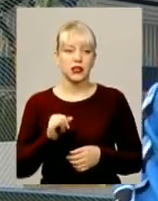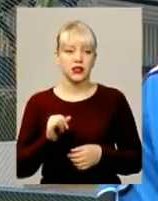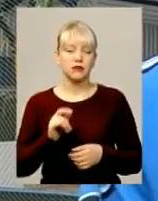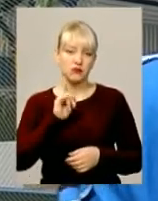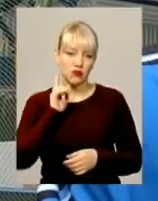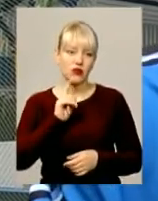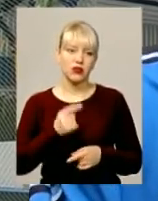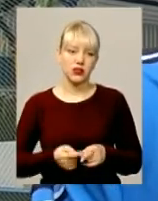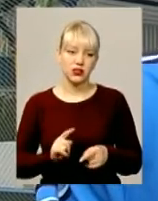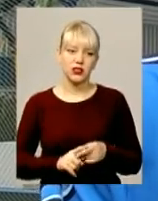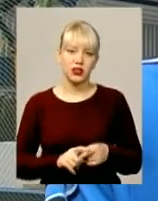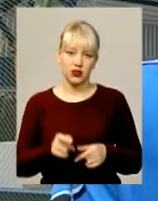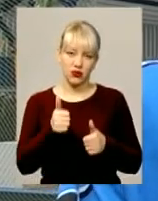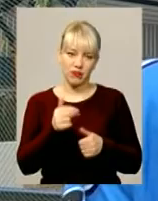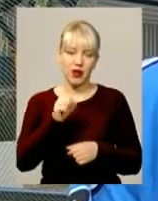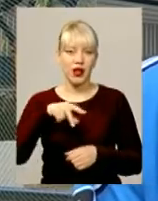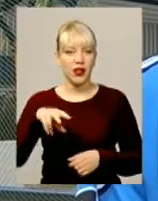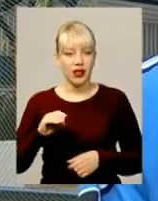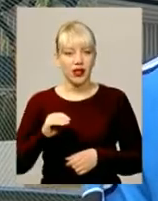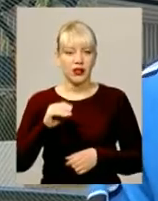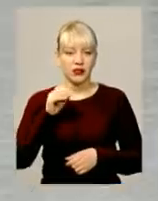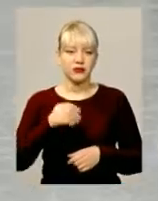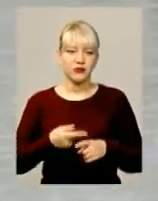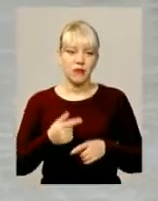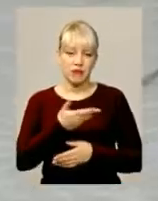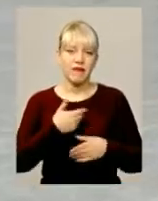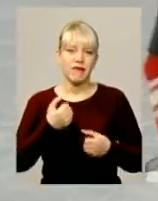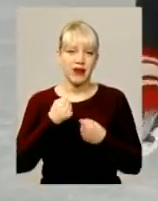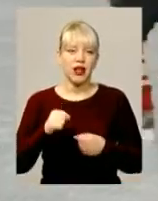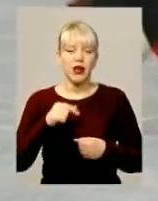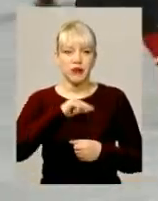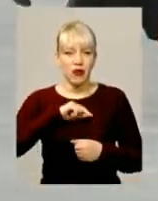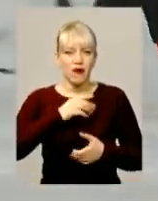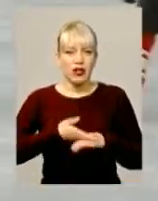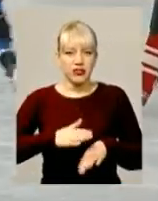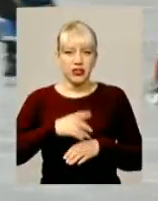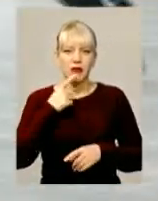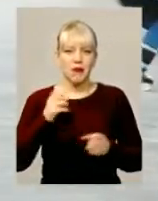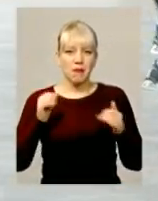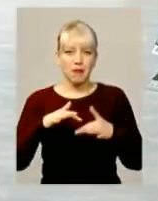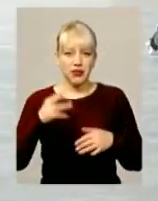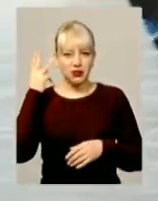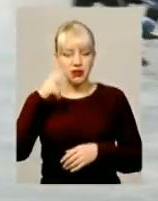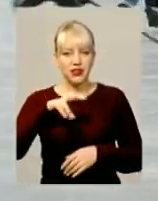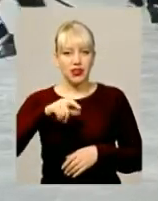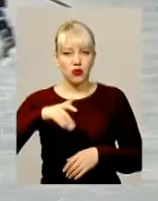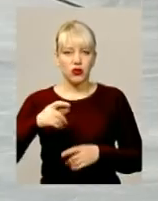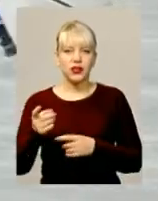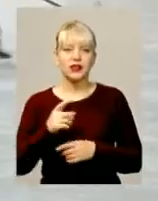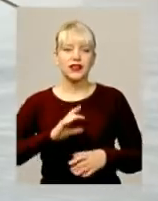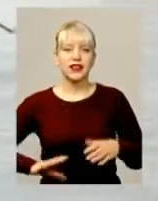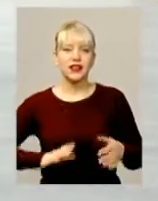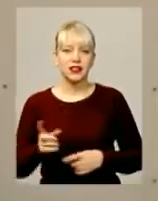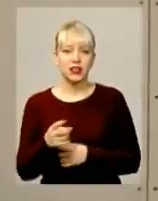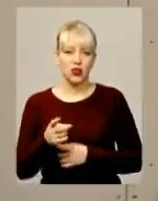молоді, звісно, це все добре, але все одно ми виграли. Психологічно важким назвав матч з Хмельницьким легіоном тренер тернопільських подолян